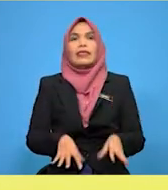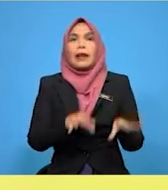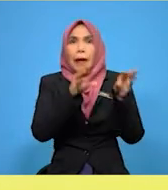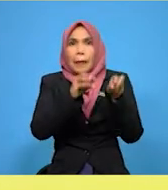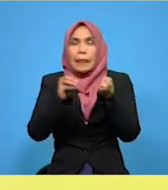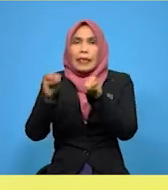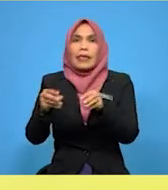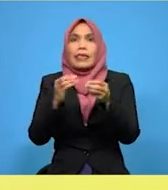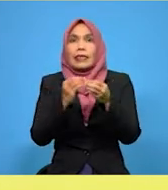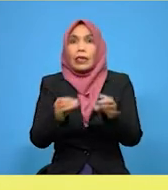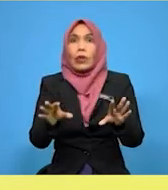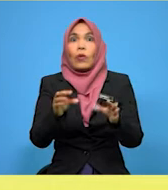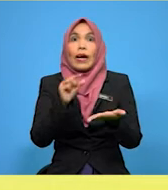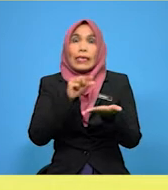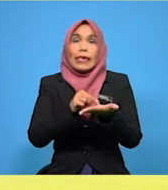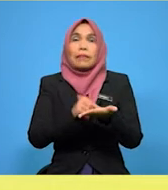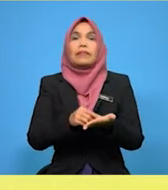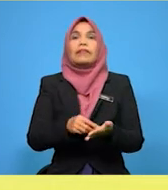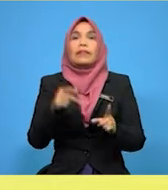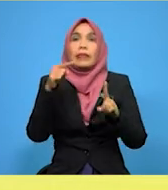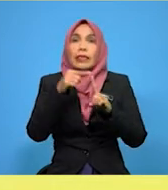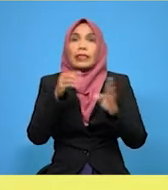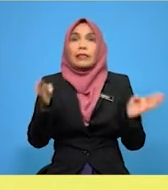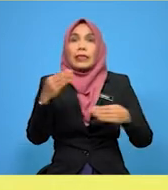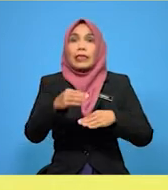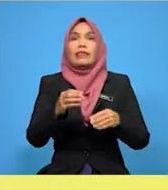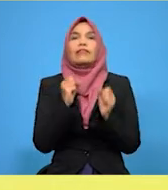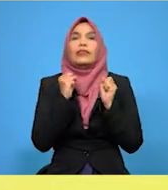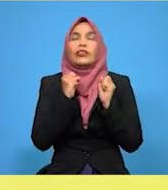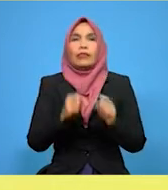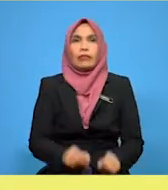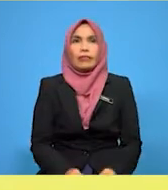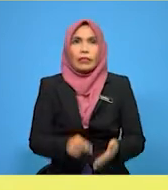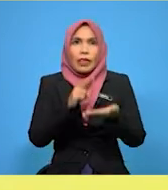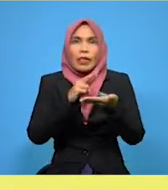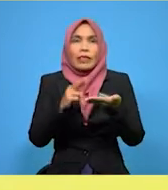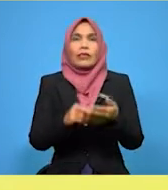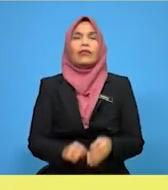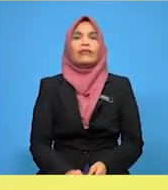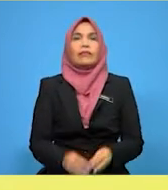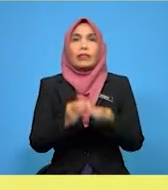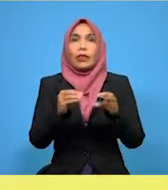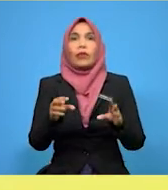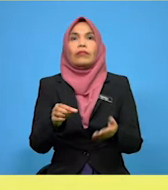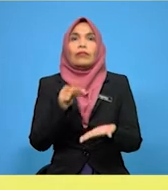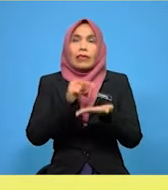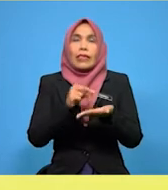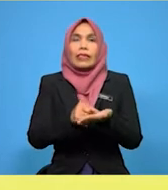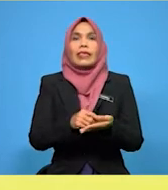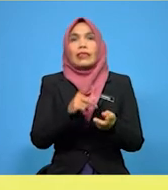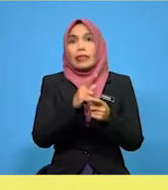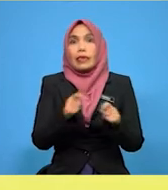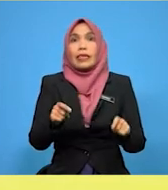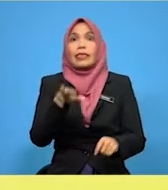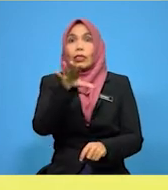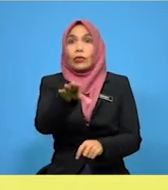ke bilik sejuk dan akhir sekali, pelajar perlu merekod telur ayam setelah dikutip dan